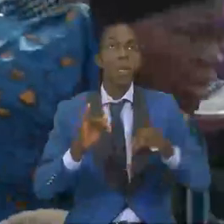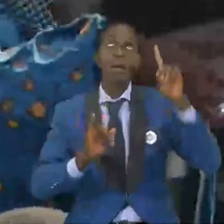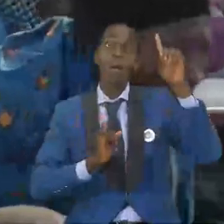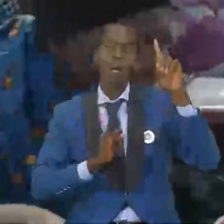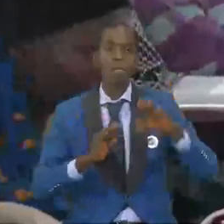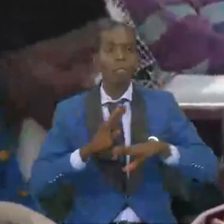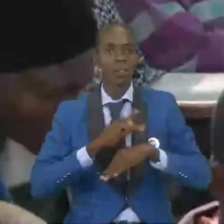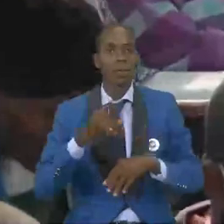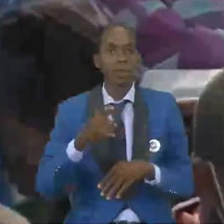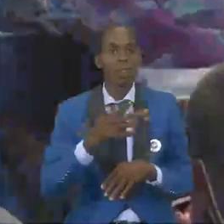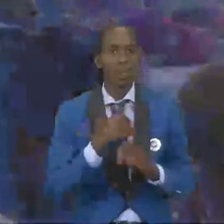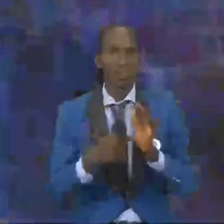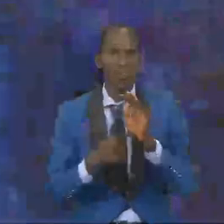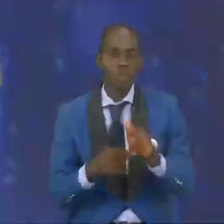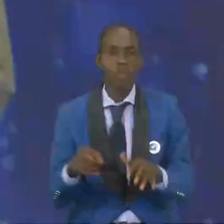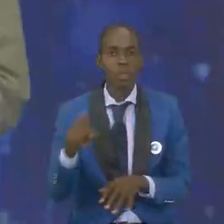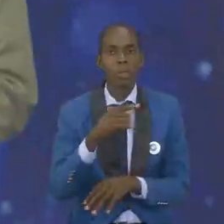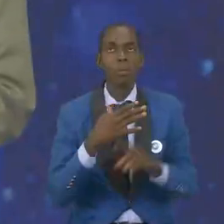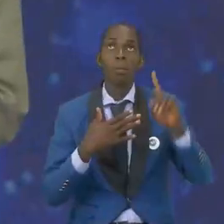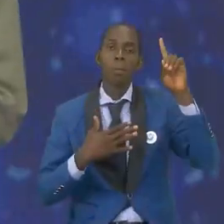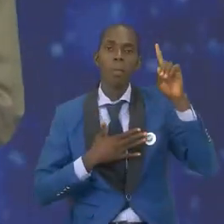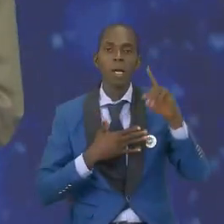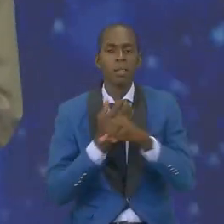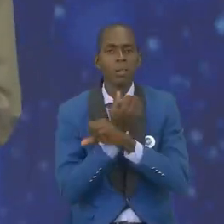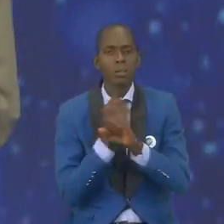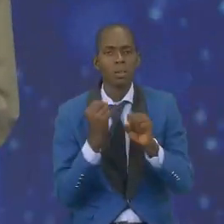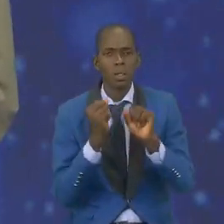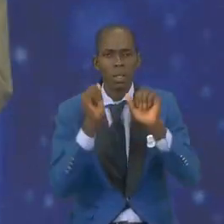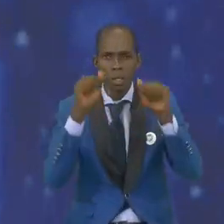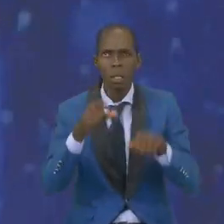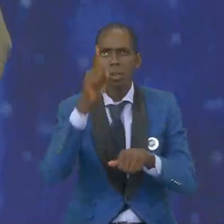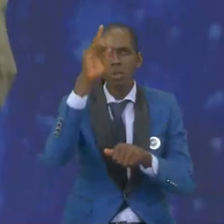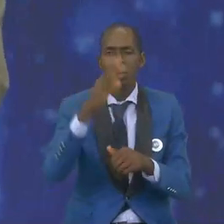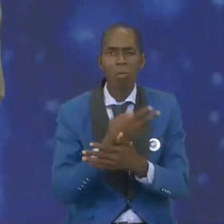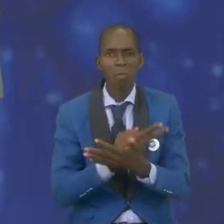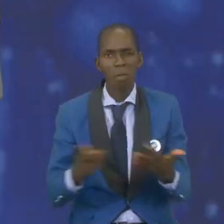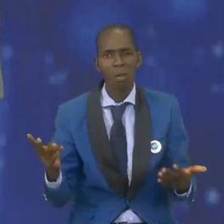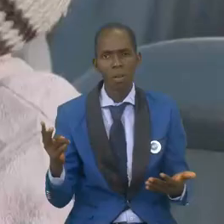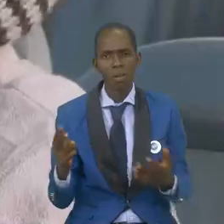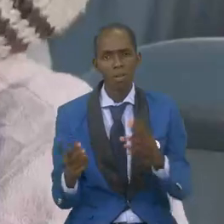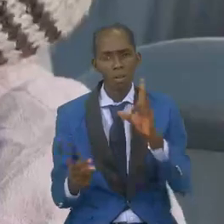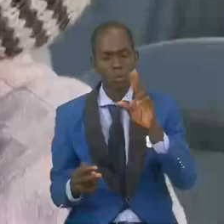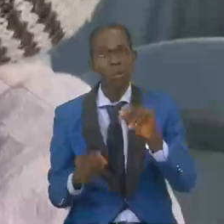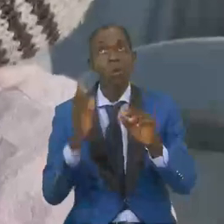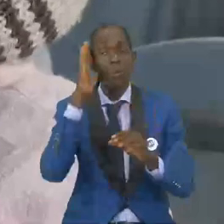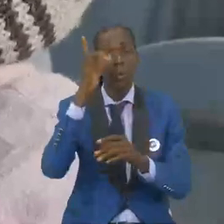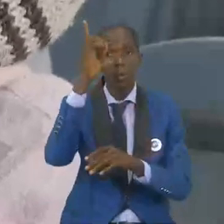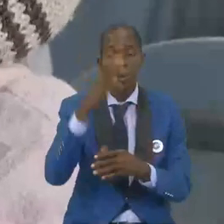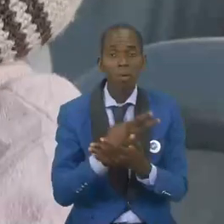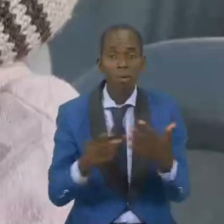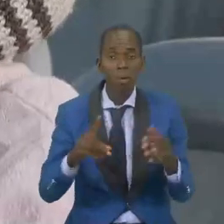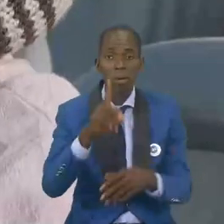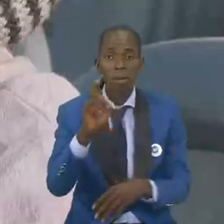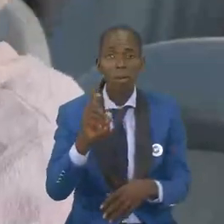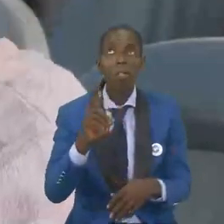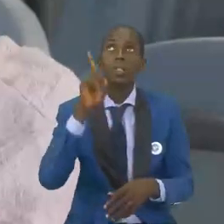jours. Et je lui ferai voir mon salut. Est-ce que Dieu peut